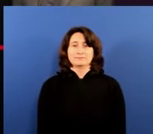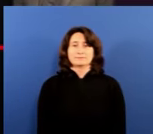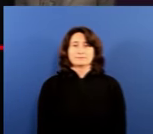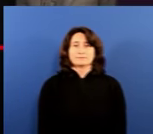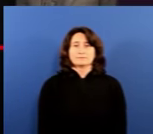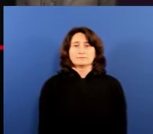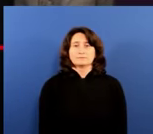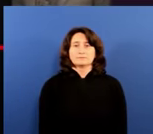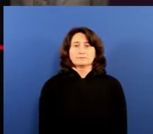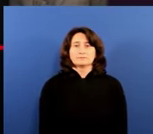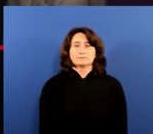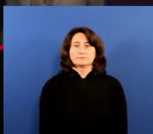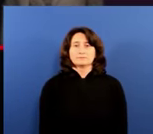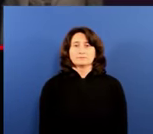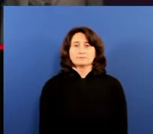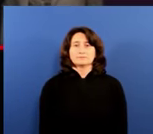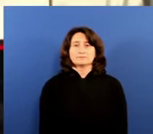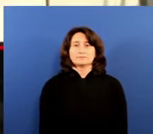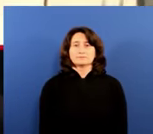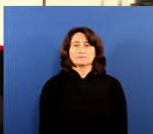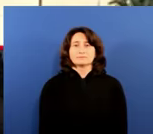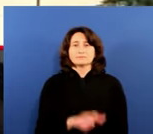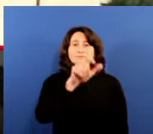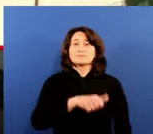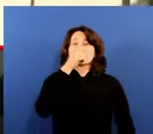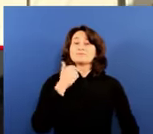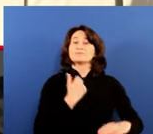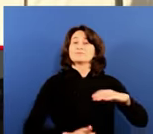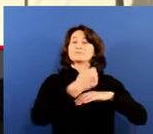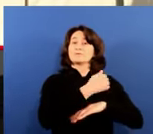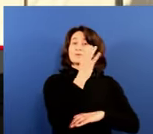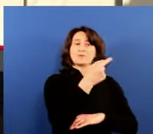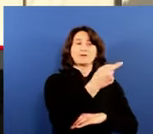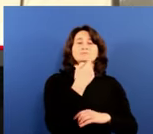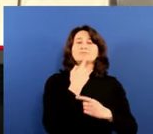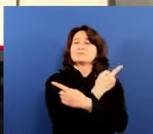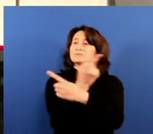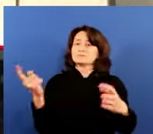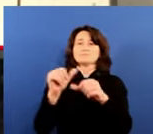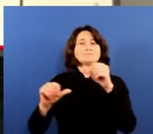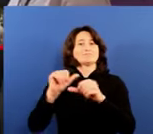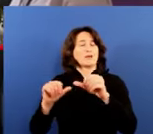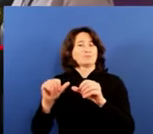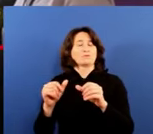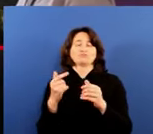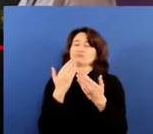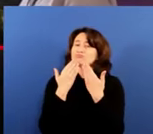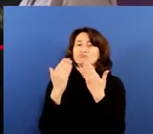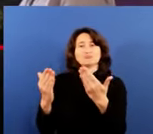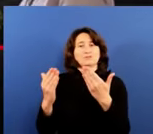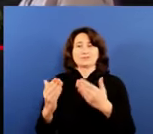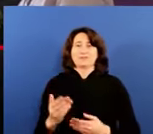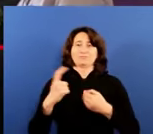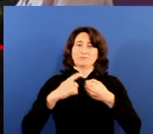Bilbaok elkarteen partaidetza eskertu nahi izan du eta animatu ditu bi egun hauetan aukera aprobetxatzera